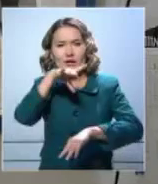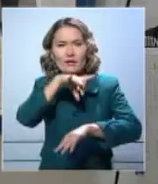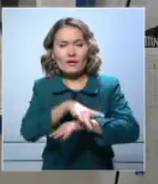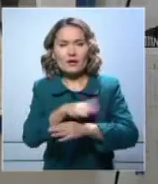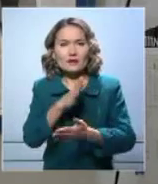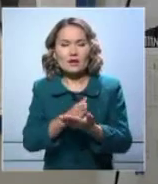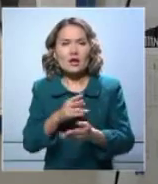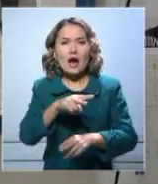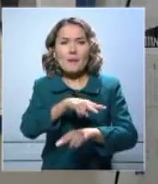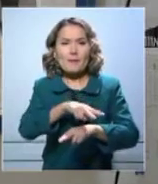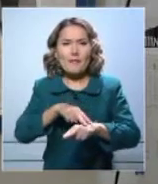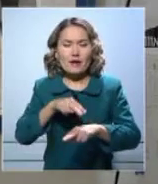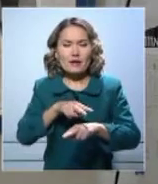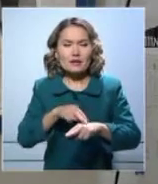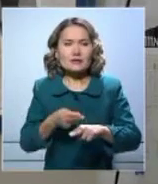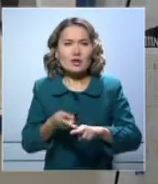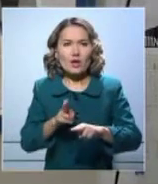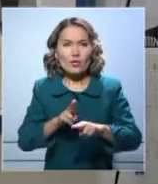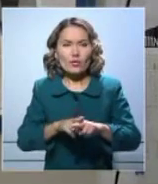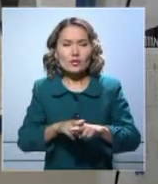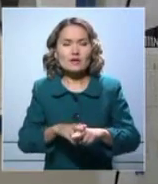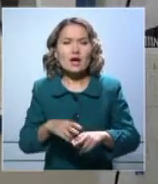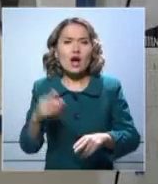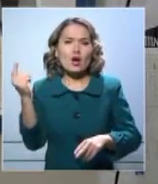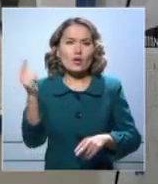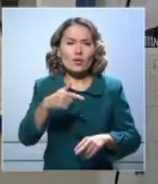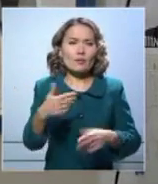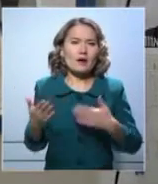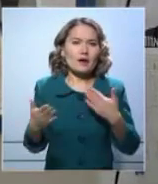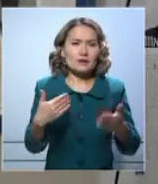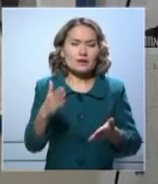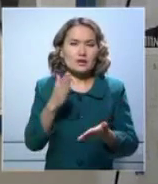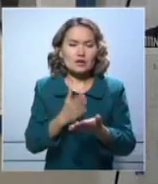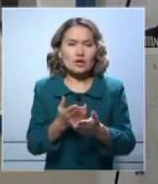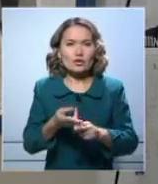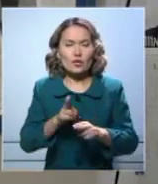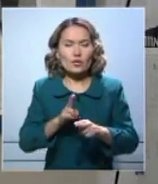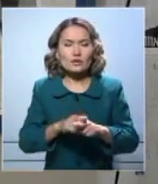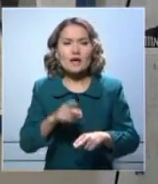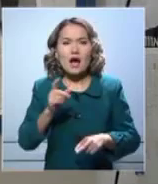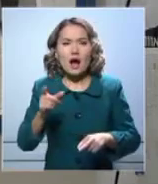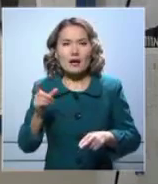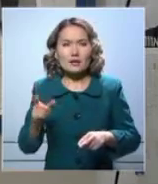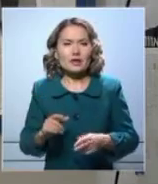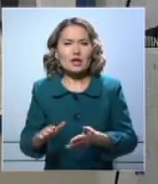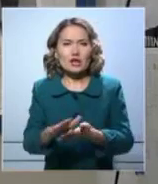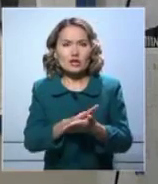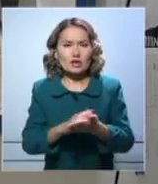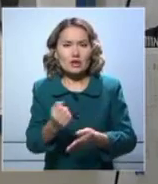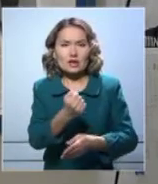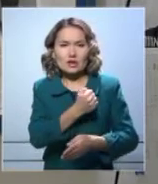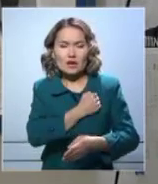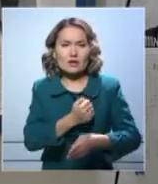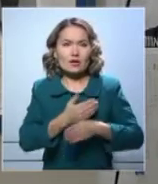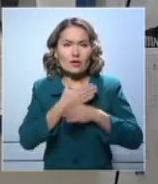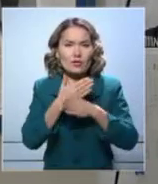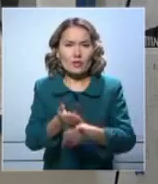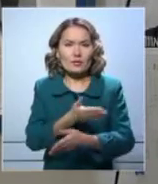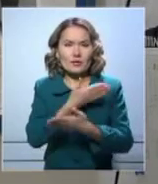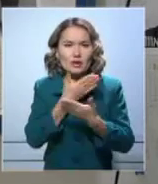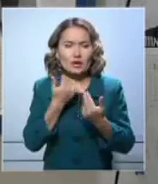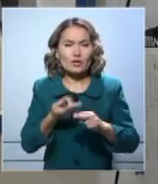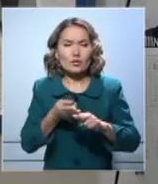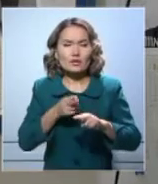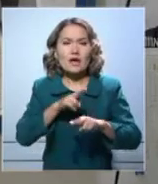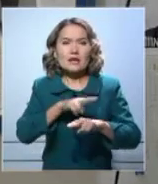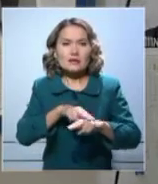полицей палестиналыққа жақындап оның құжатын сұрады. Қасындағы адам қолын қалтасына салғанда теракт болуы мүмкін деп ойлаған сарбаз